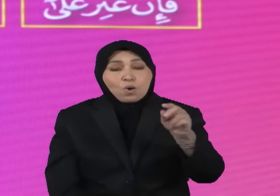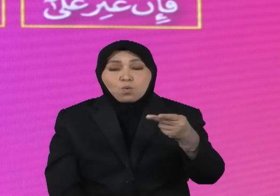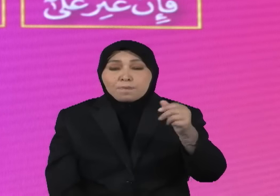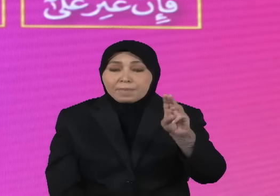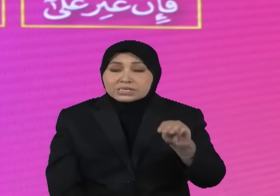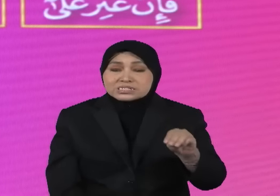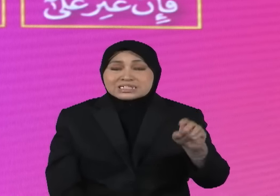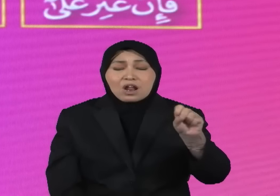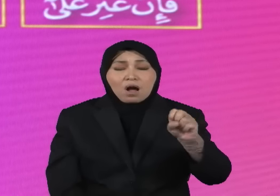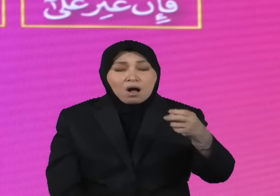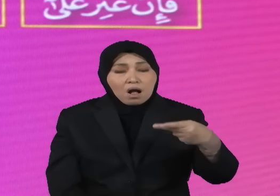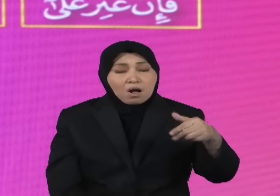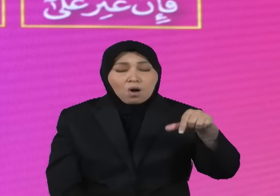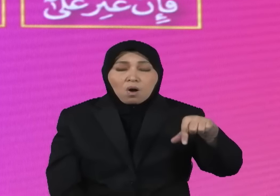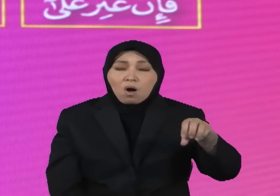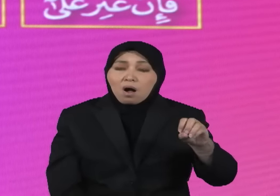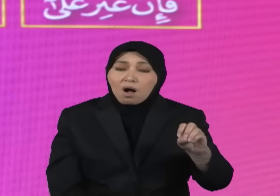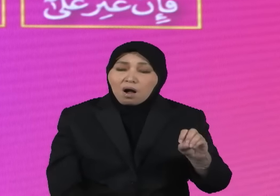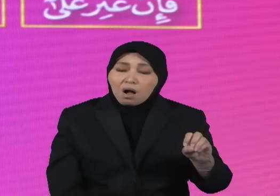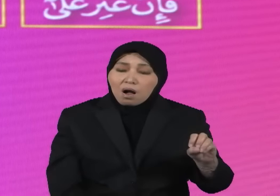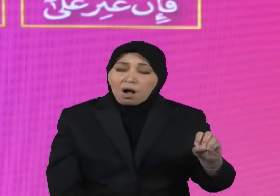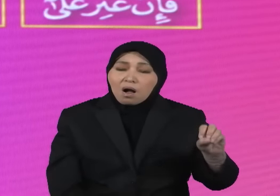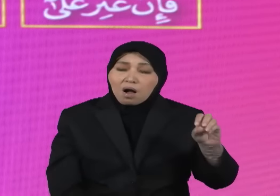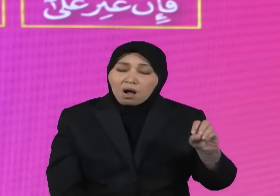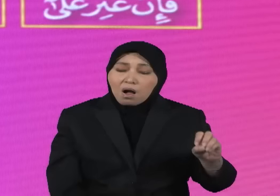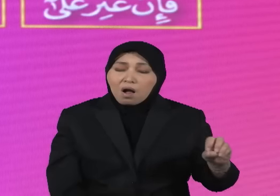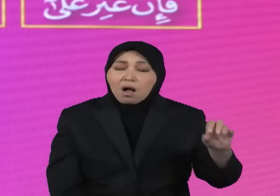Annahu mastahaqqa